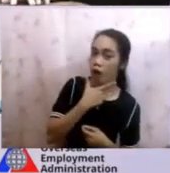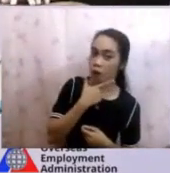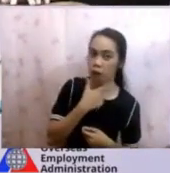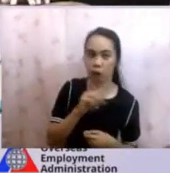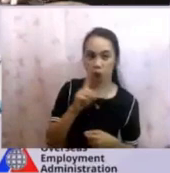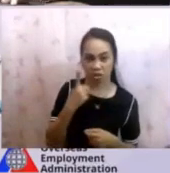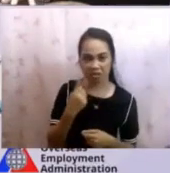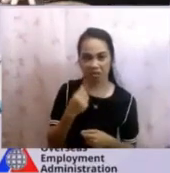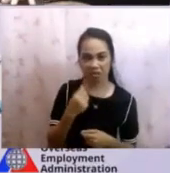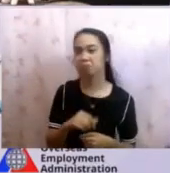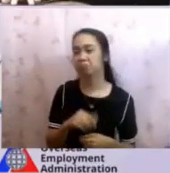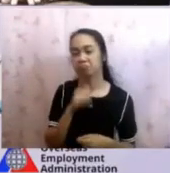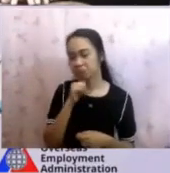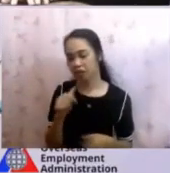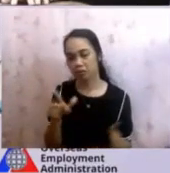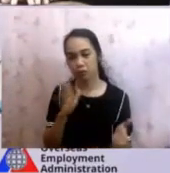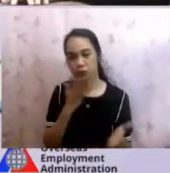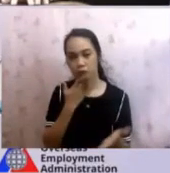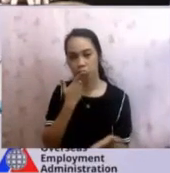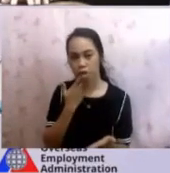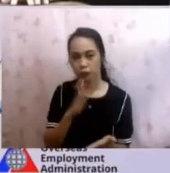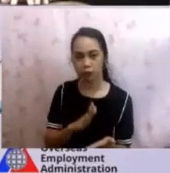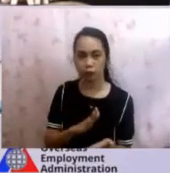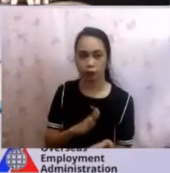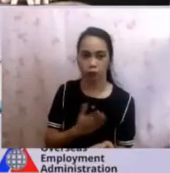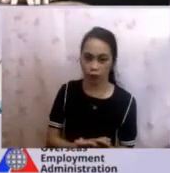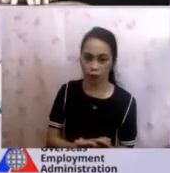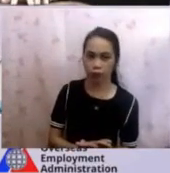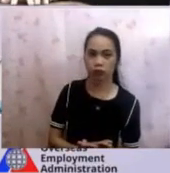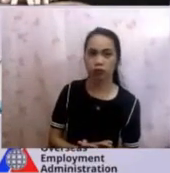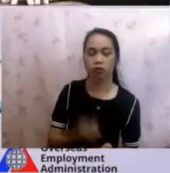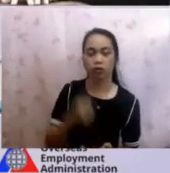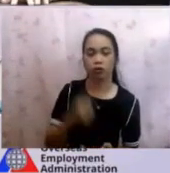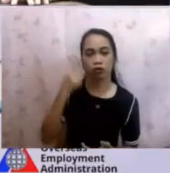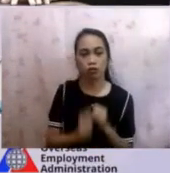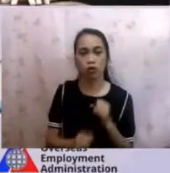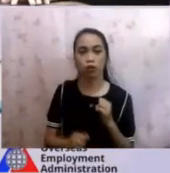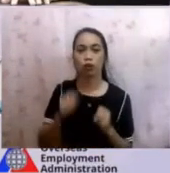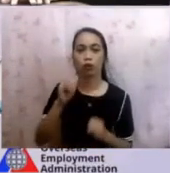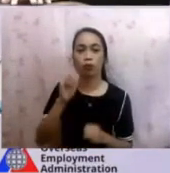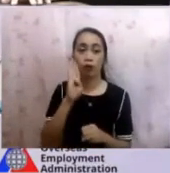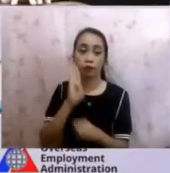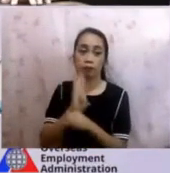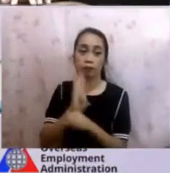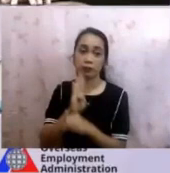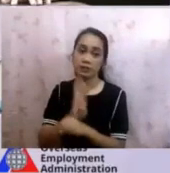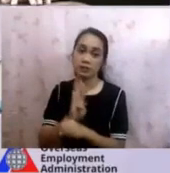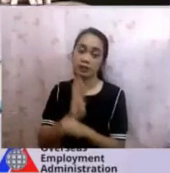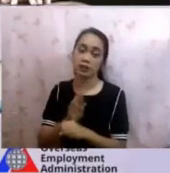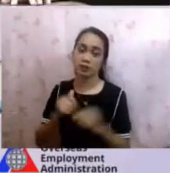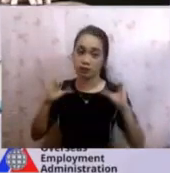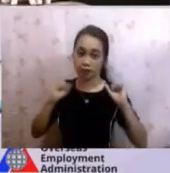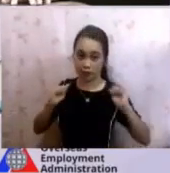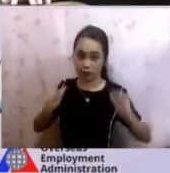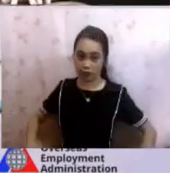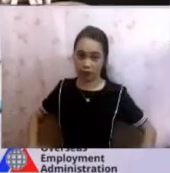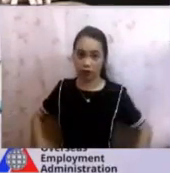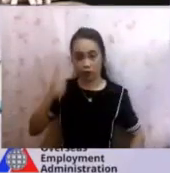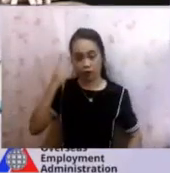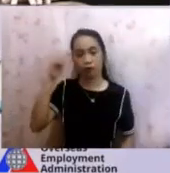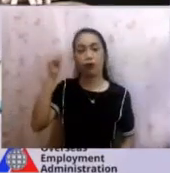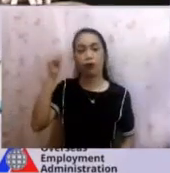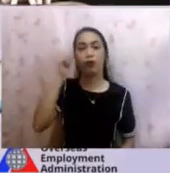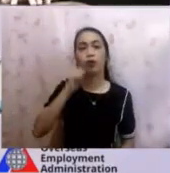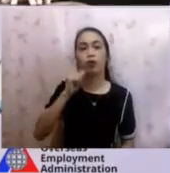ang employer. Now, of course, ma-discourage gid na sila. Okay, so business attire for women. Blouses